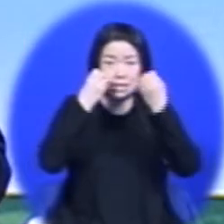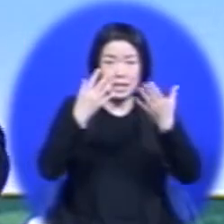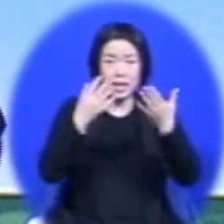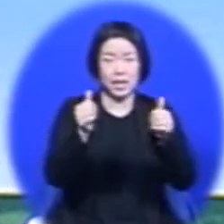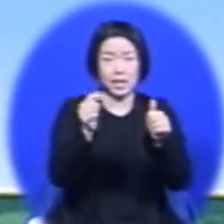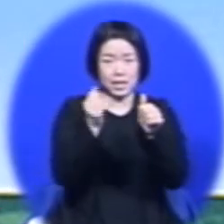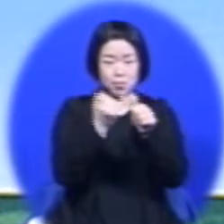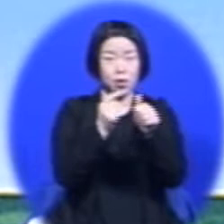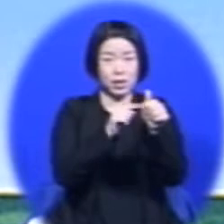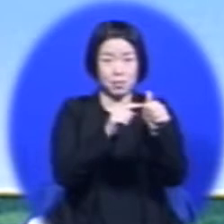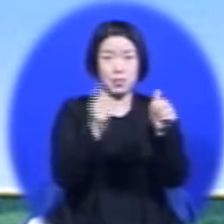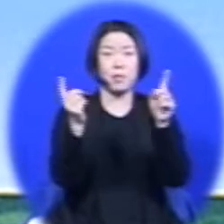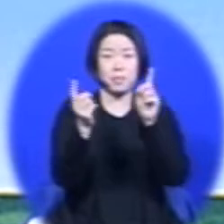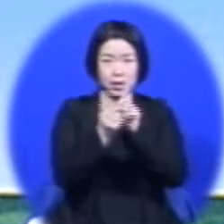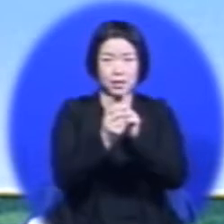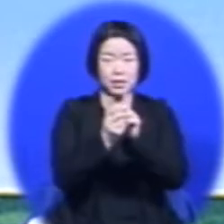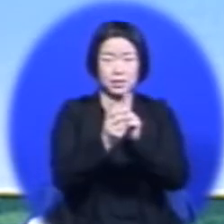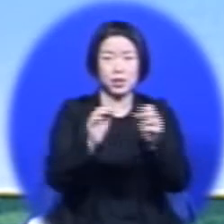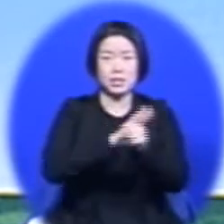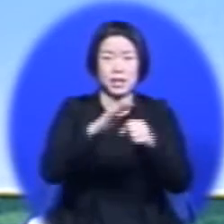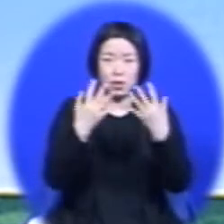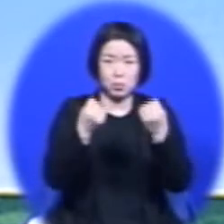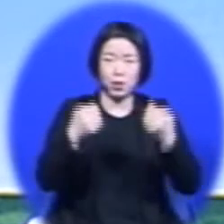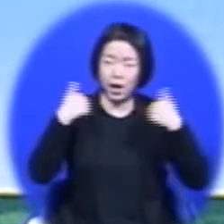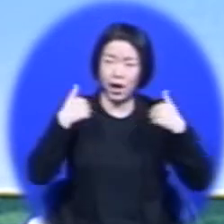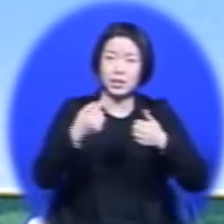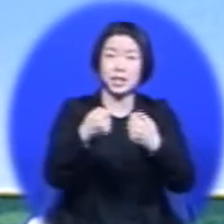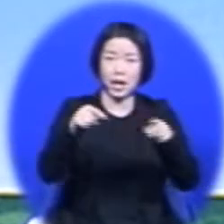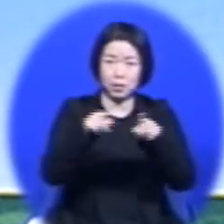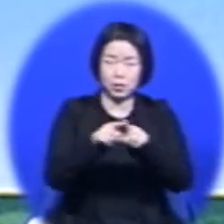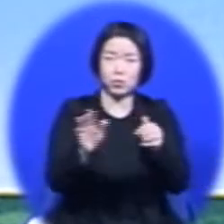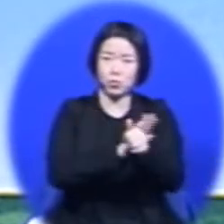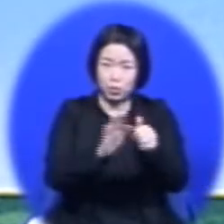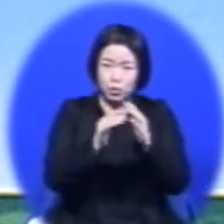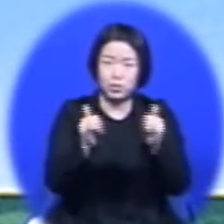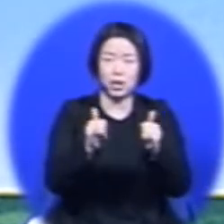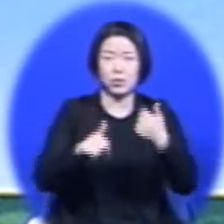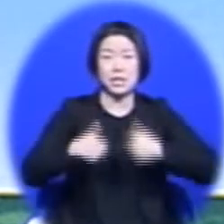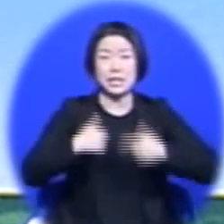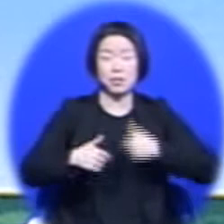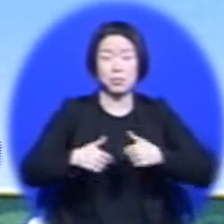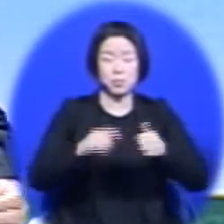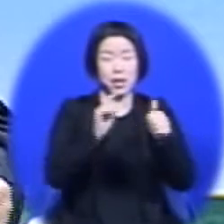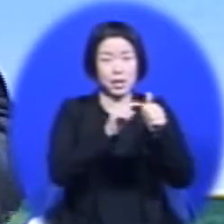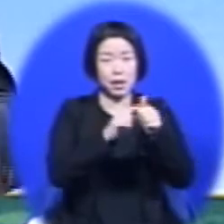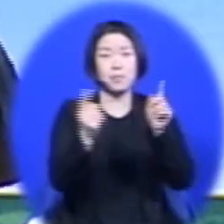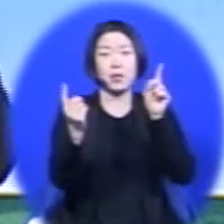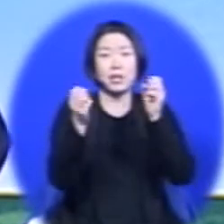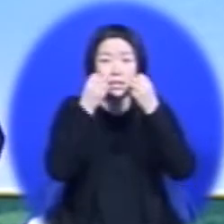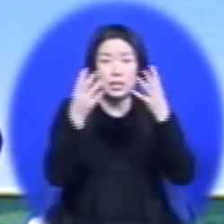만났습니다. 사랑도 많고 늘 함께하고 위로자고 기쁨의 남편을 만나서